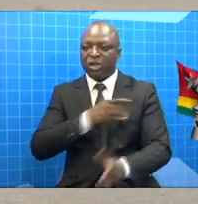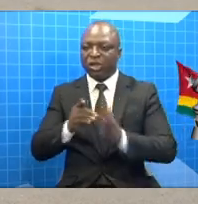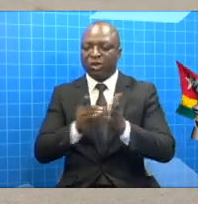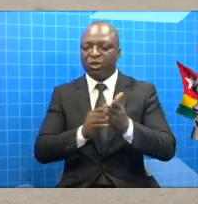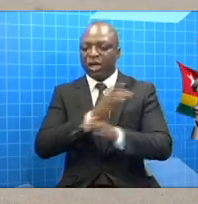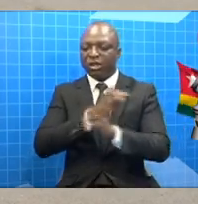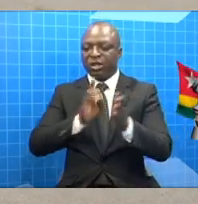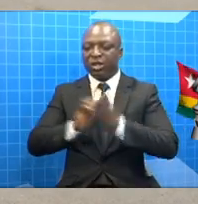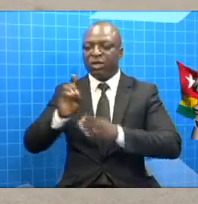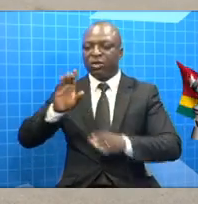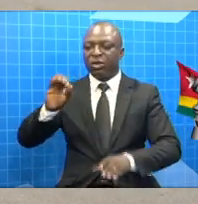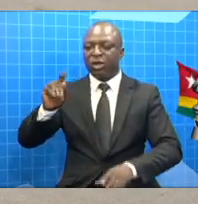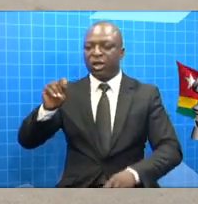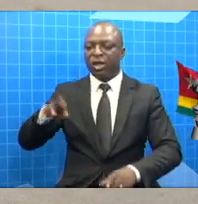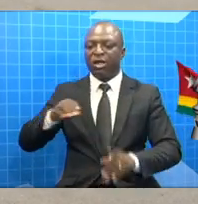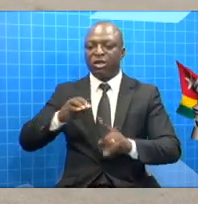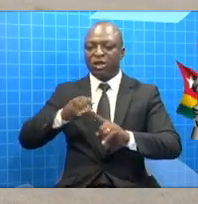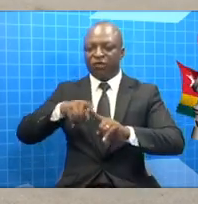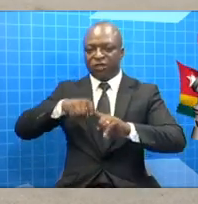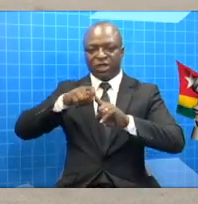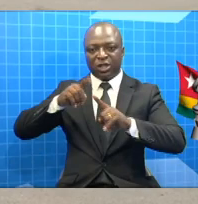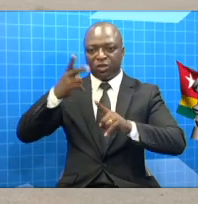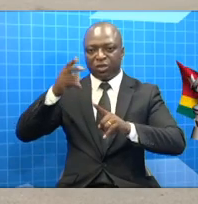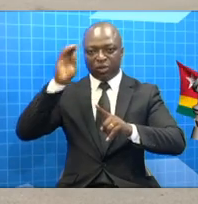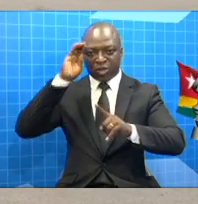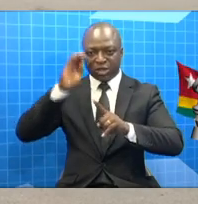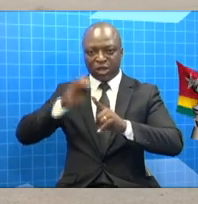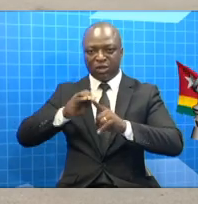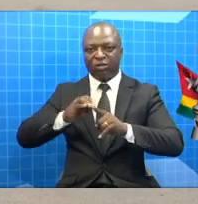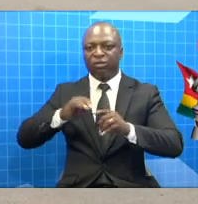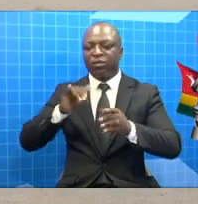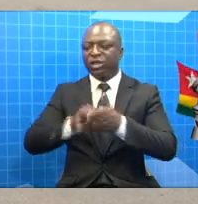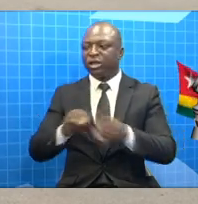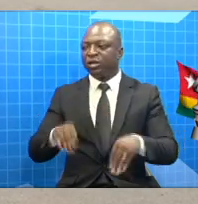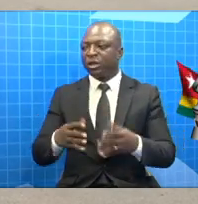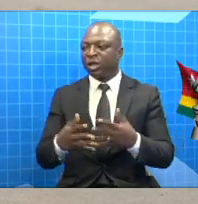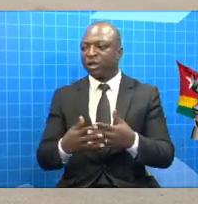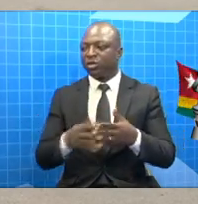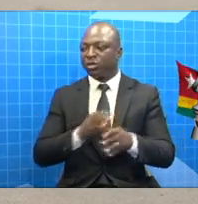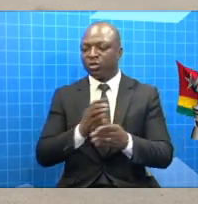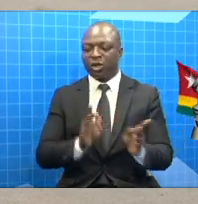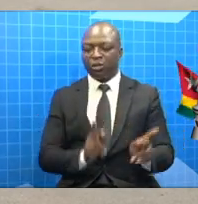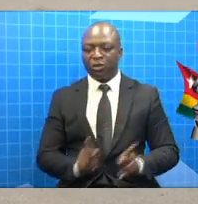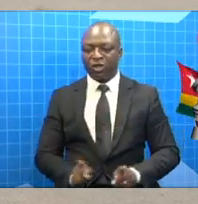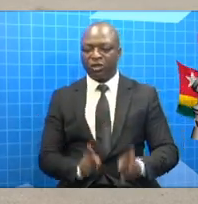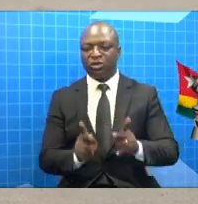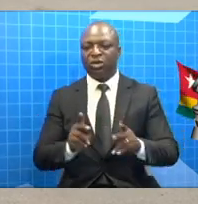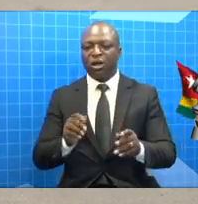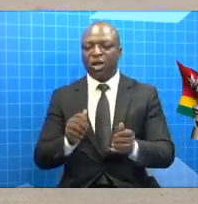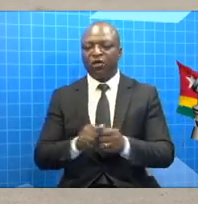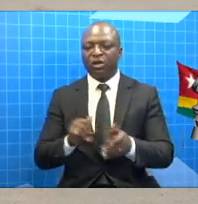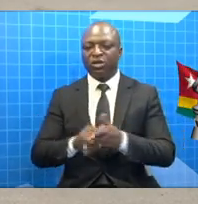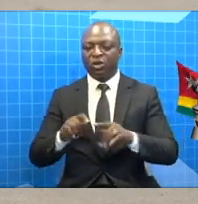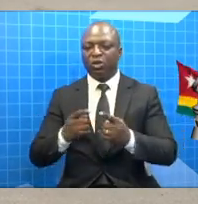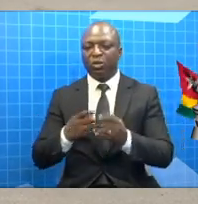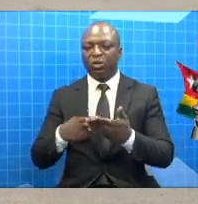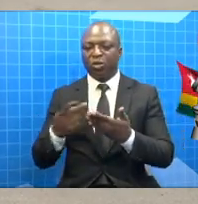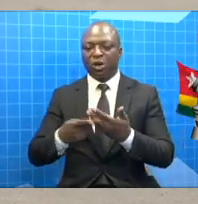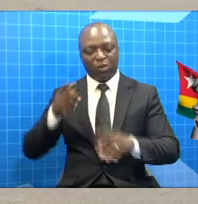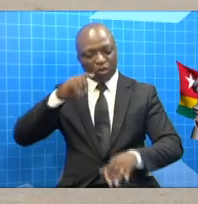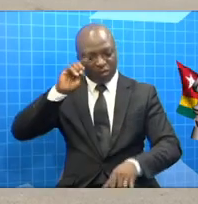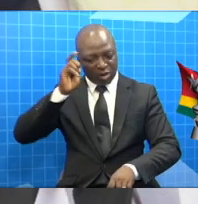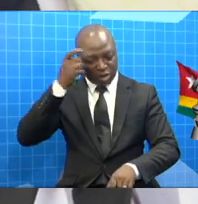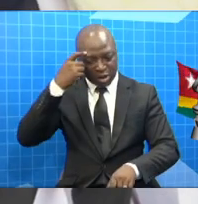de l'OTR s'est fixé deux objectifs. La dématérialisation de toutes les procédures en lien avec la feuille de route du